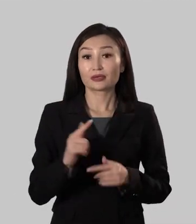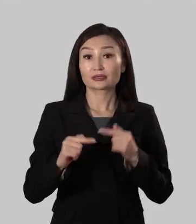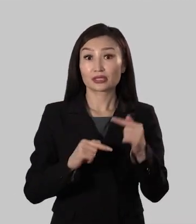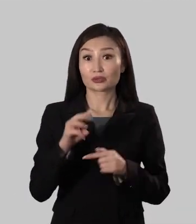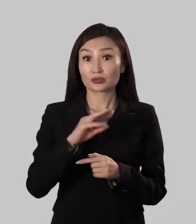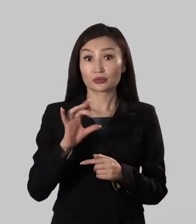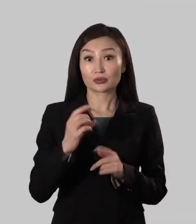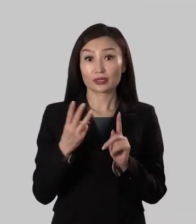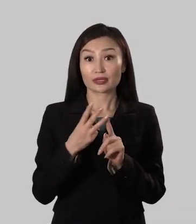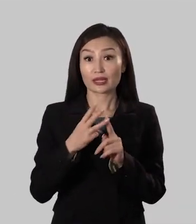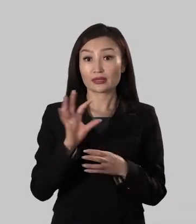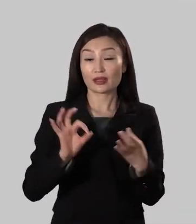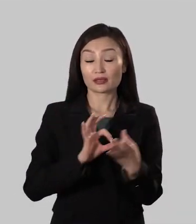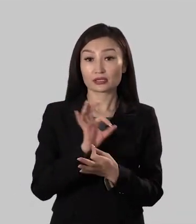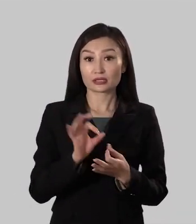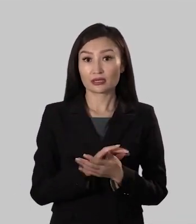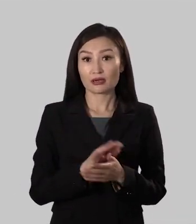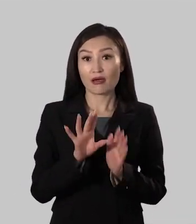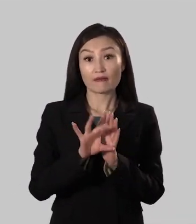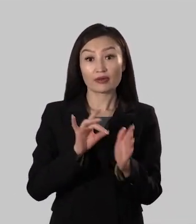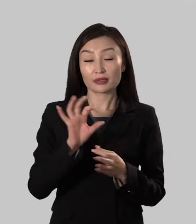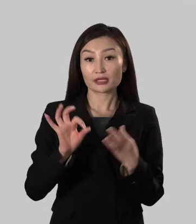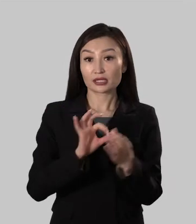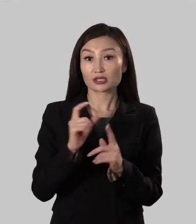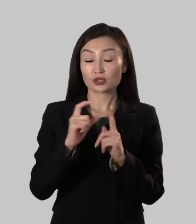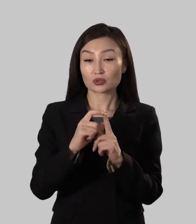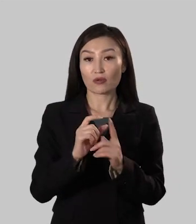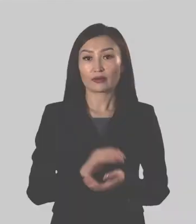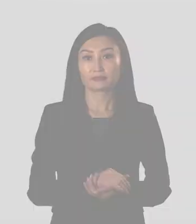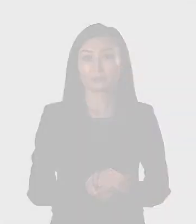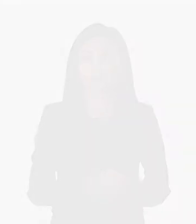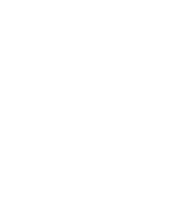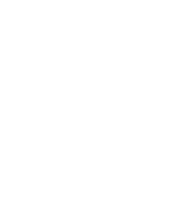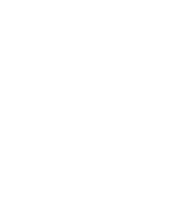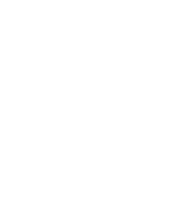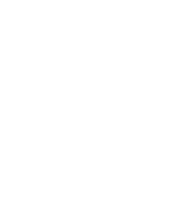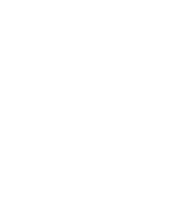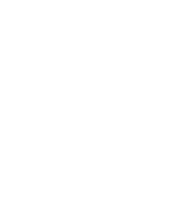Следующий тур, третье лишнее. Выберите лишнее слово в ряду.